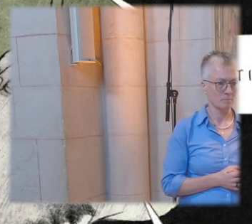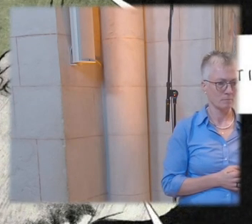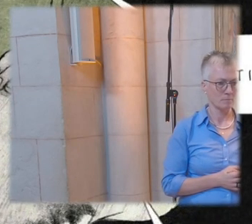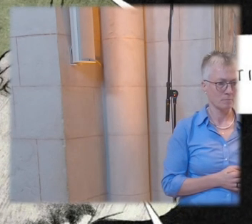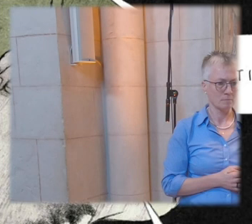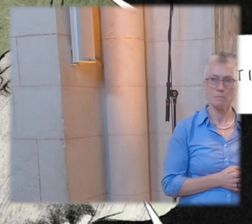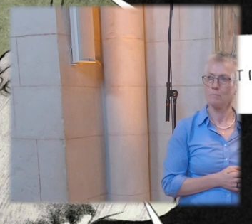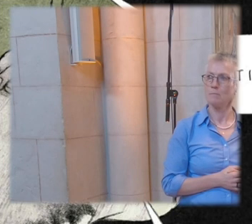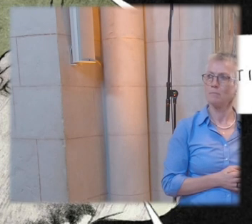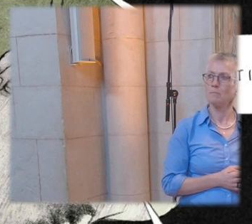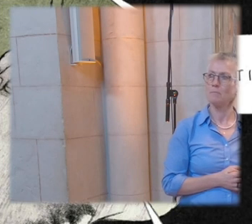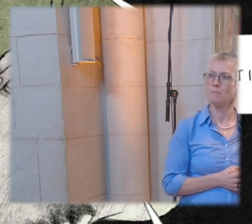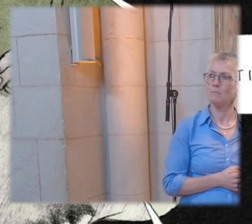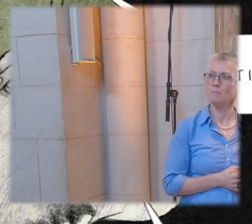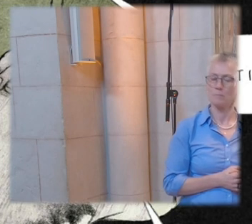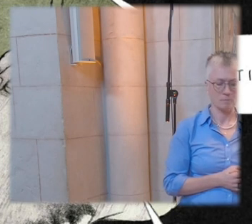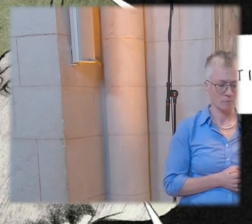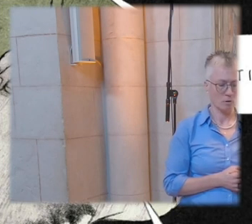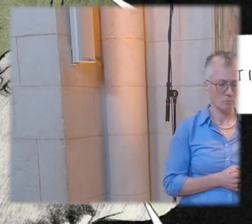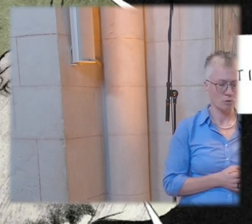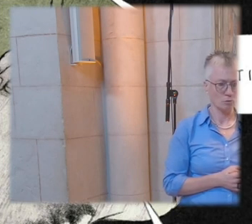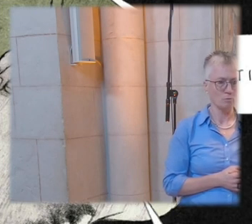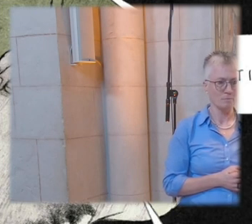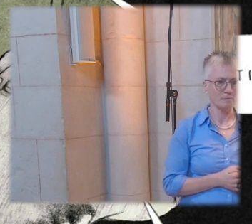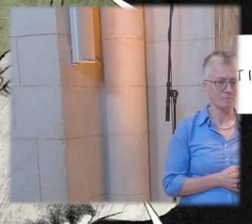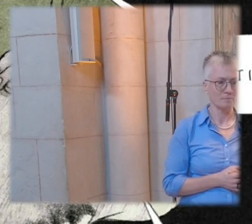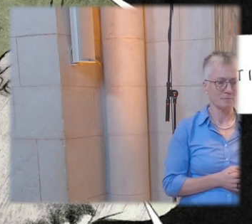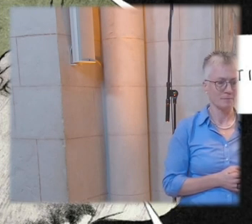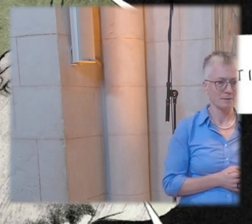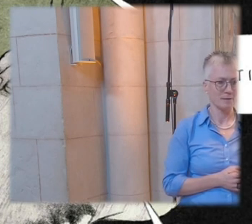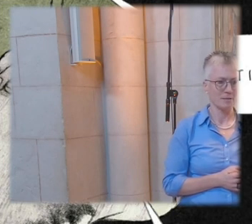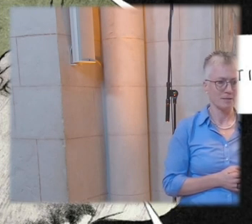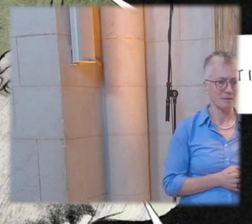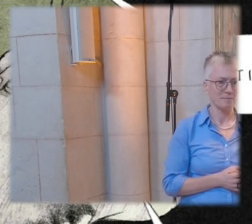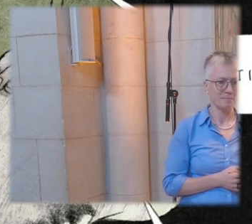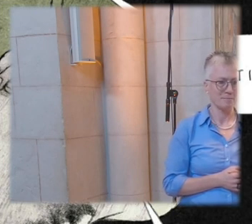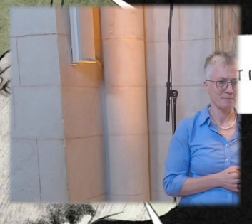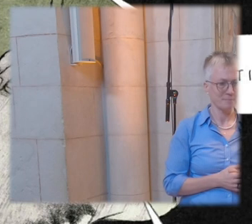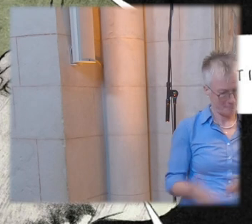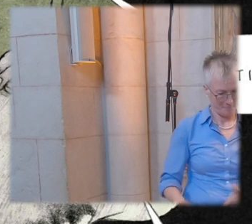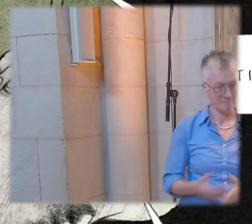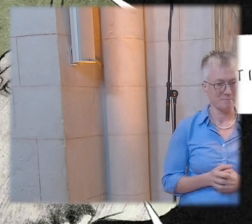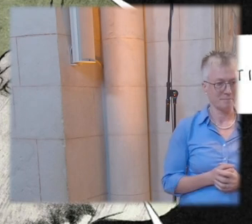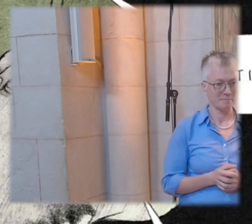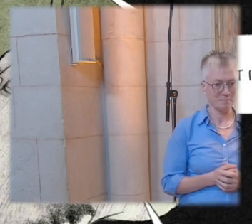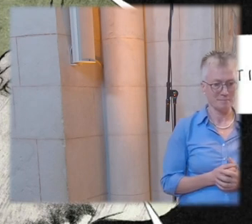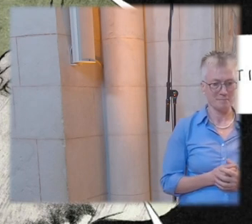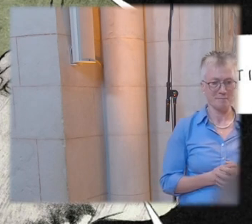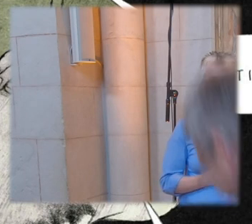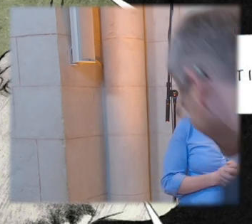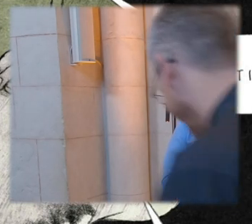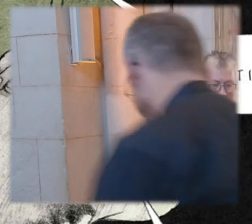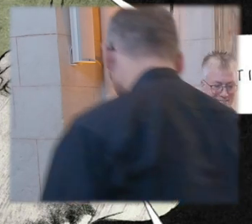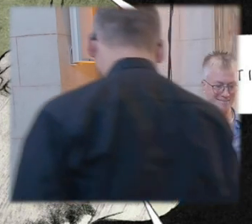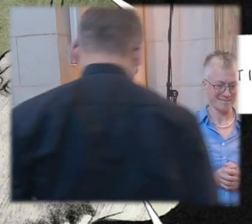sind dann nur noch Gerippe. Ein grauenhaftes Bild. Ich habe mich gegen Typhus impfen lassen und ich